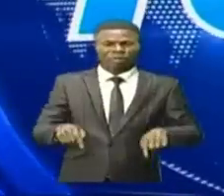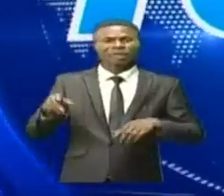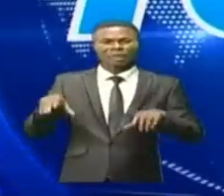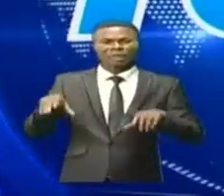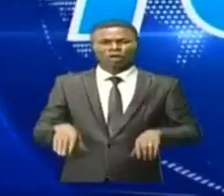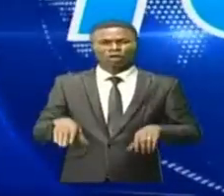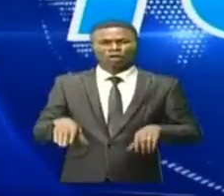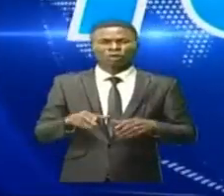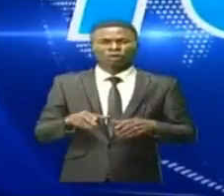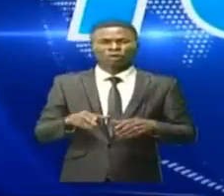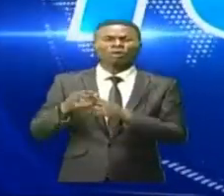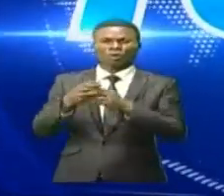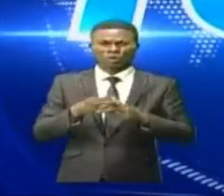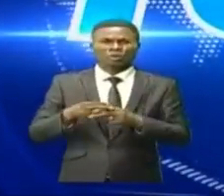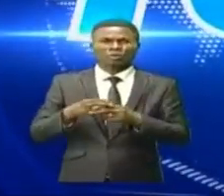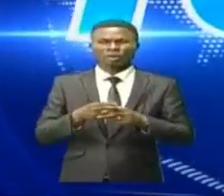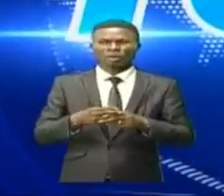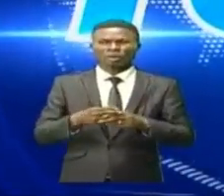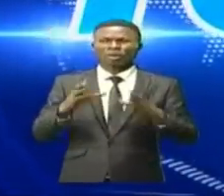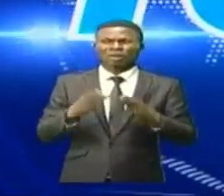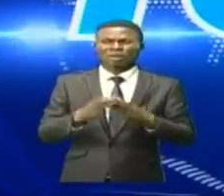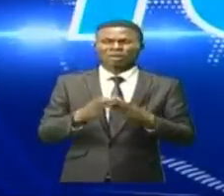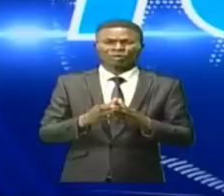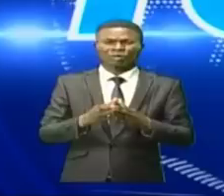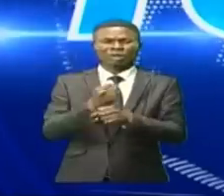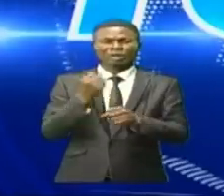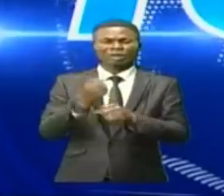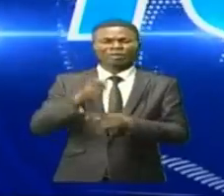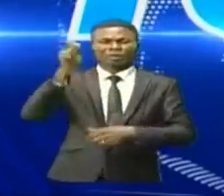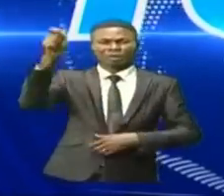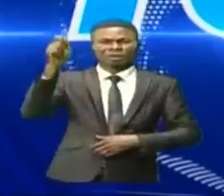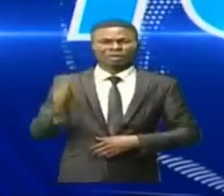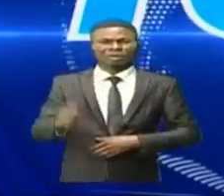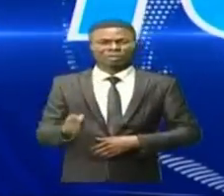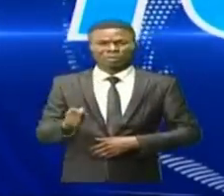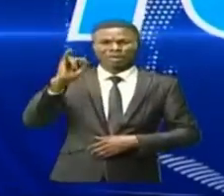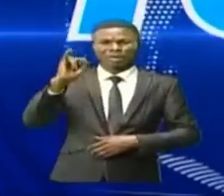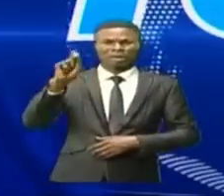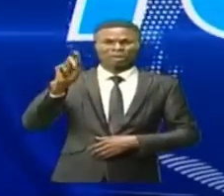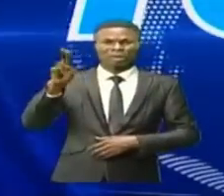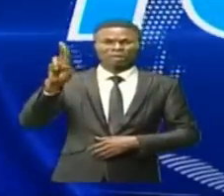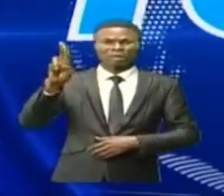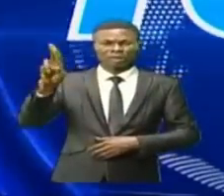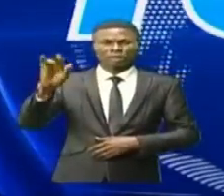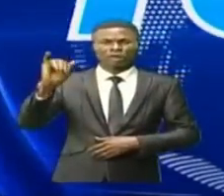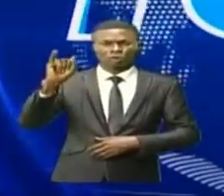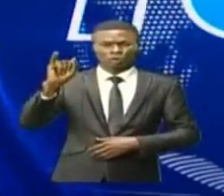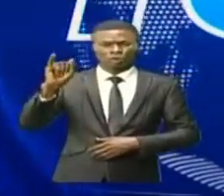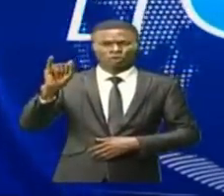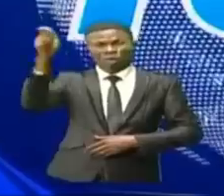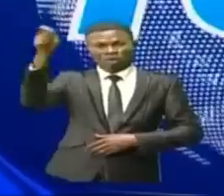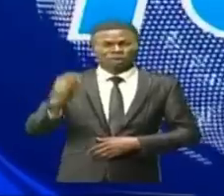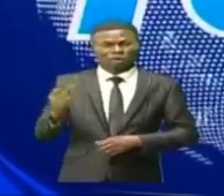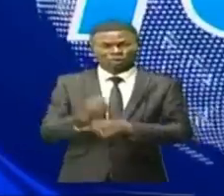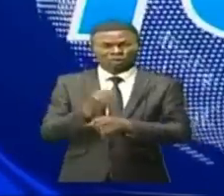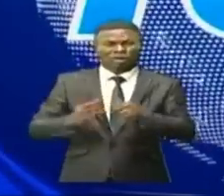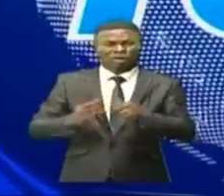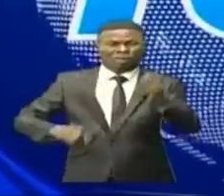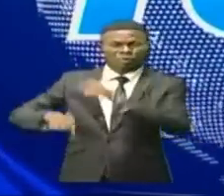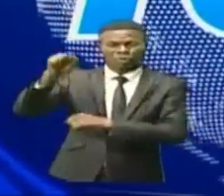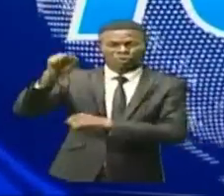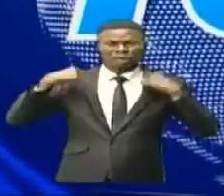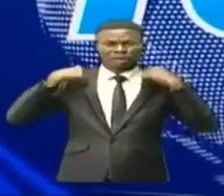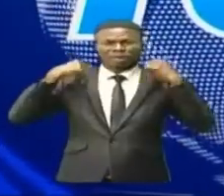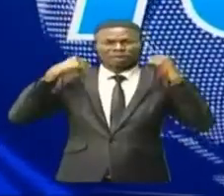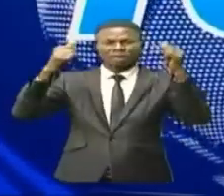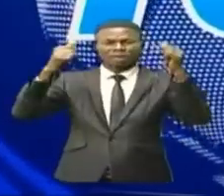de la sécurité. Avec les opérations militaires menées en Ituri par les FARDC pour traquer les forces négatives en